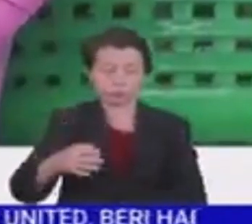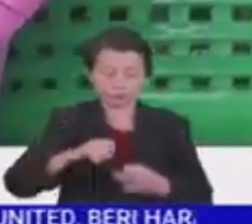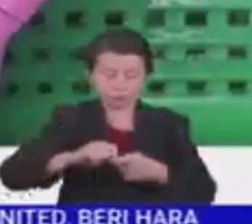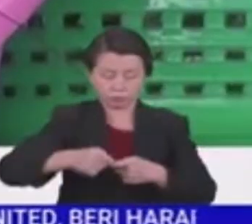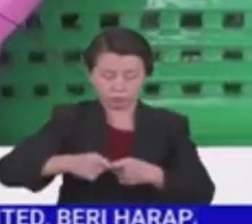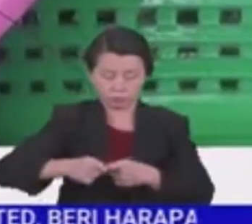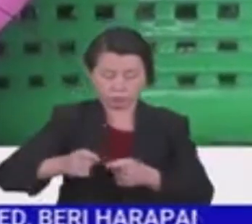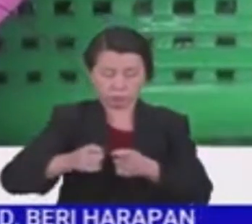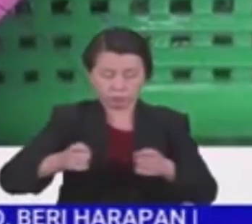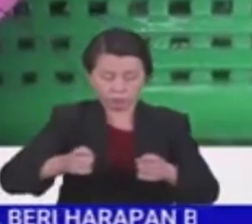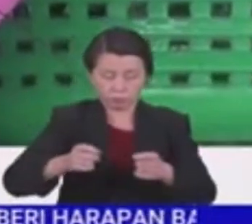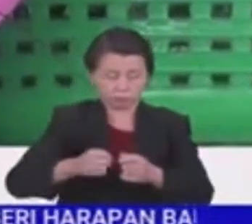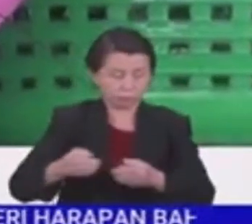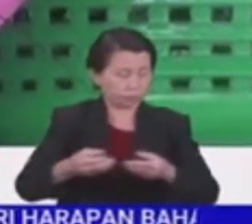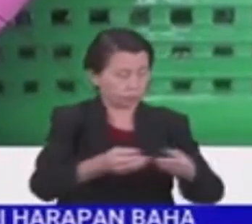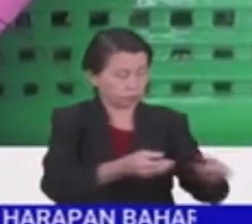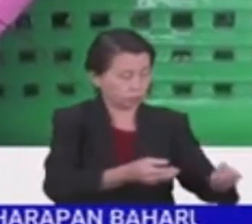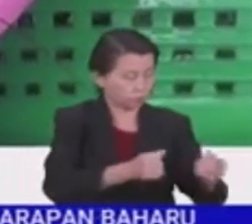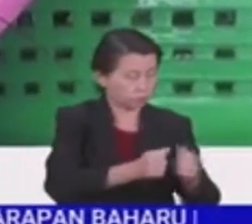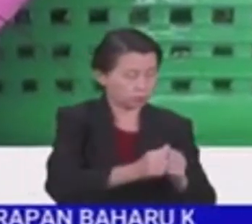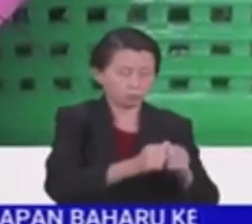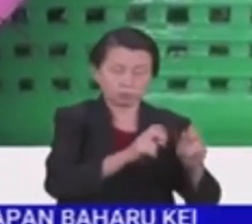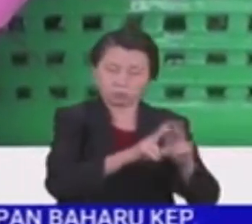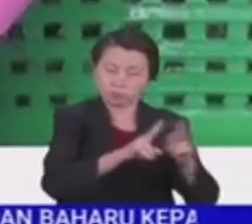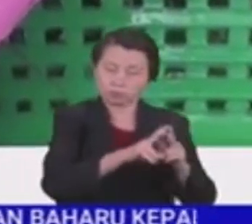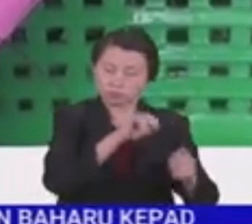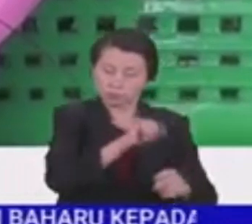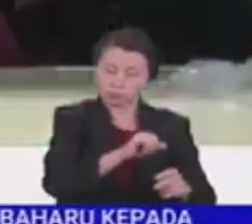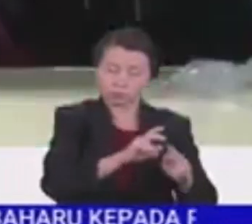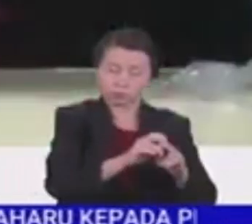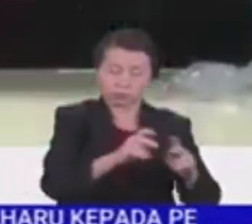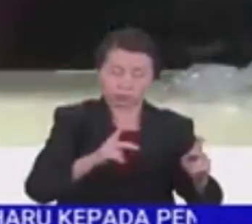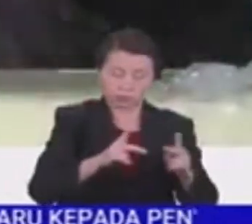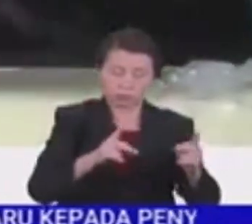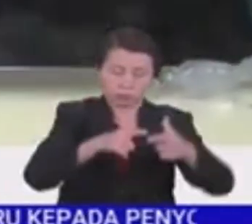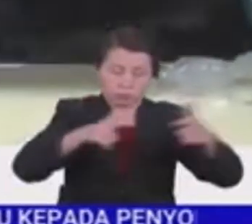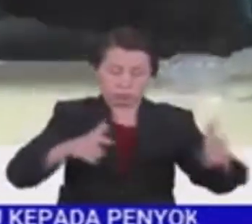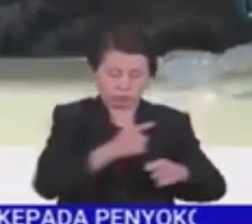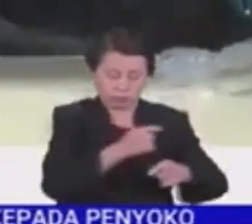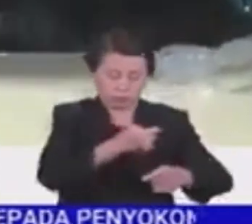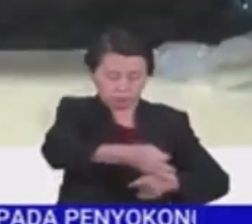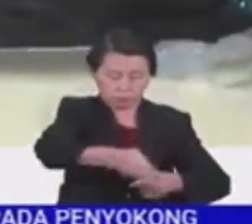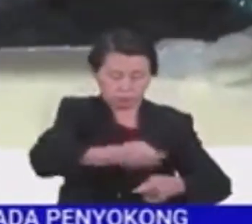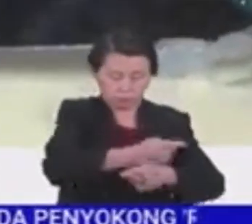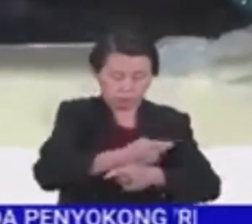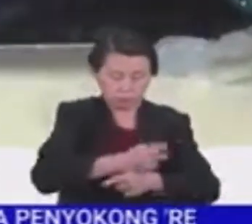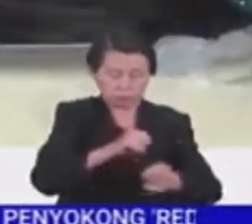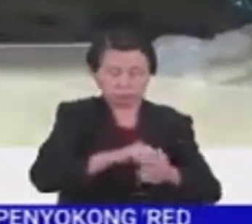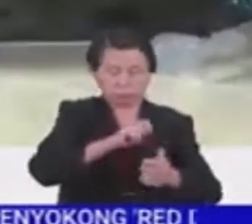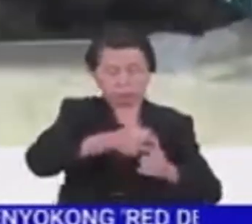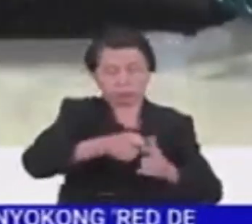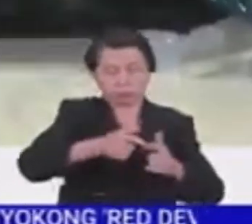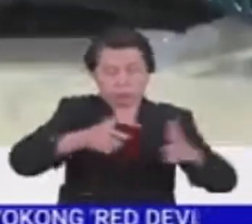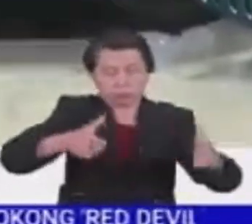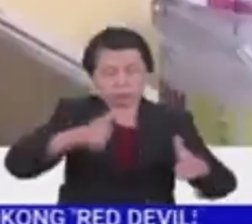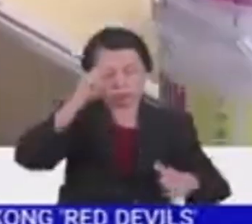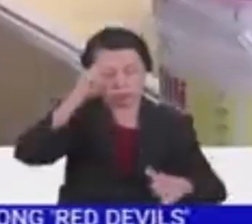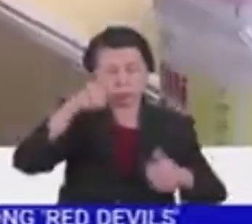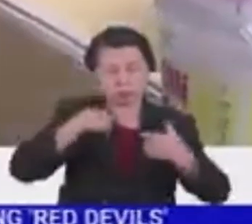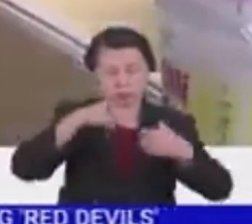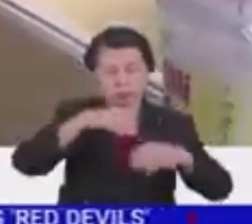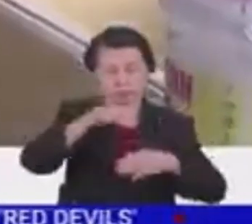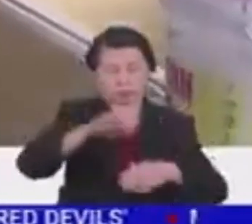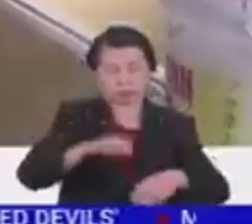bersepadu iShop di Kampung Nyatus Setiu merupakan kawasan terbesar penternakan udang di Terengganu yang mempunyai